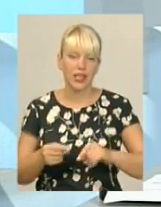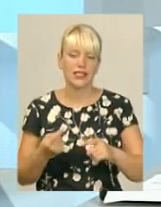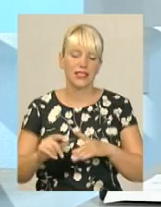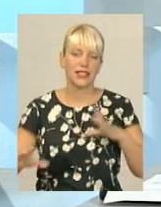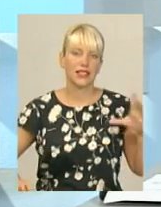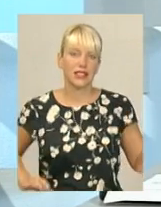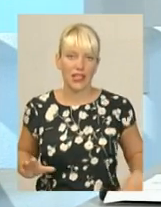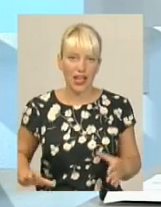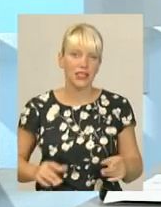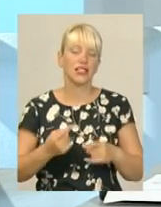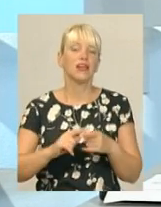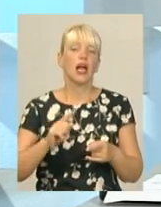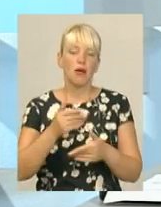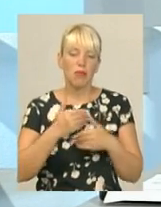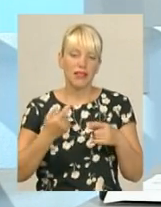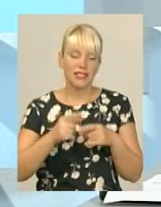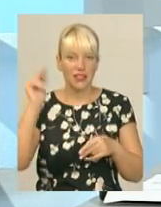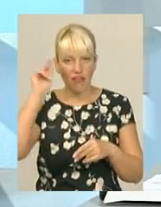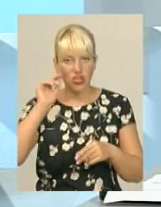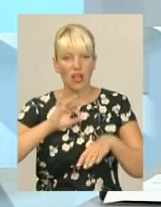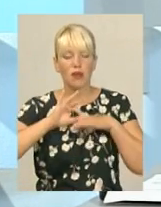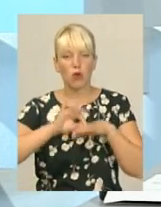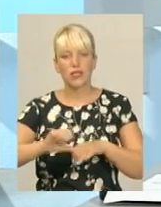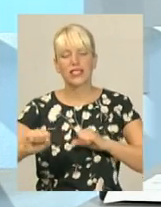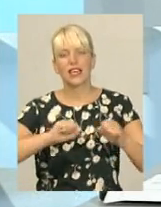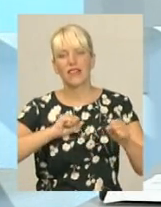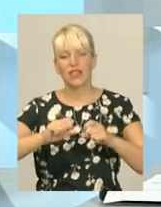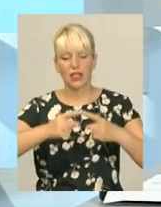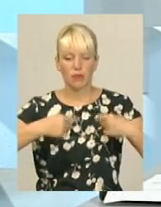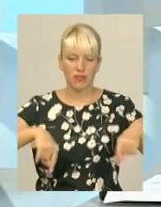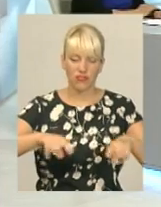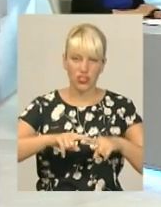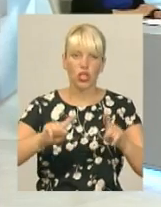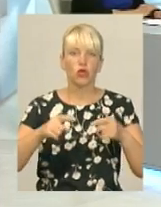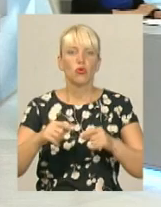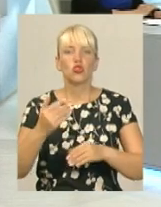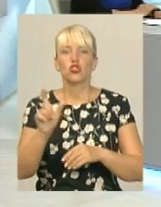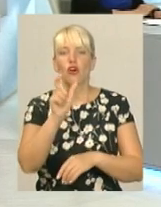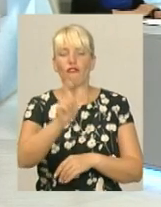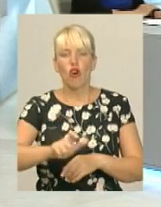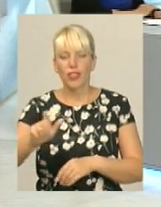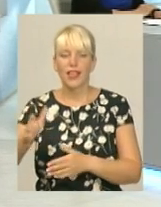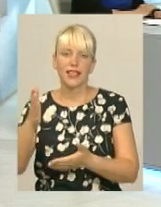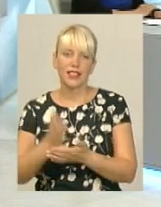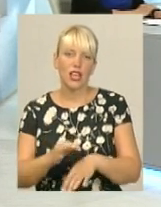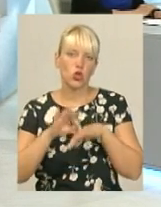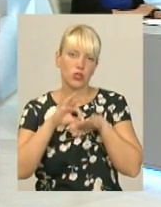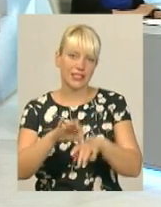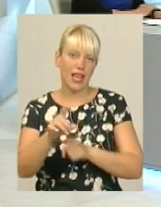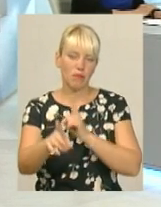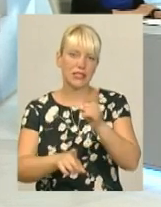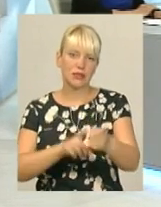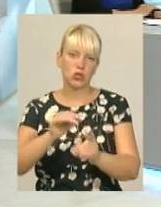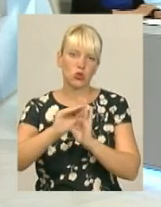вказані навчання проводимо також із керівниками відділів та відділень, тому що вони є носіями змін